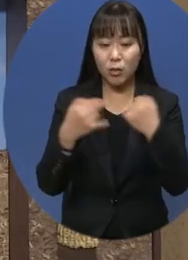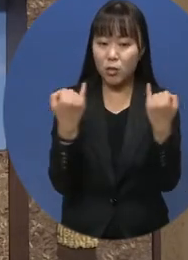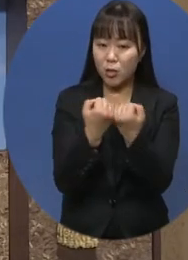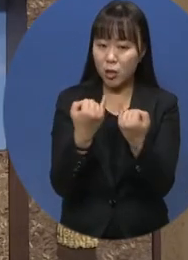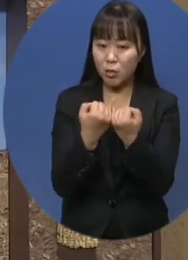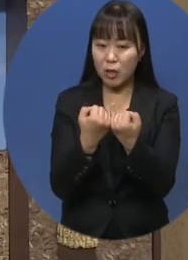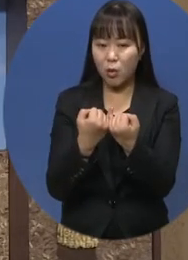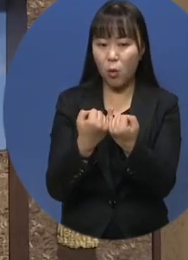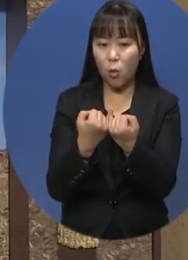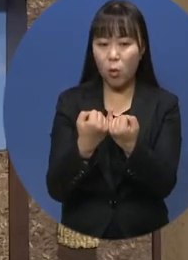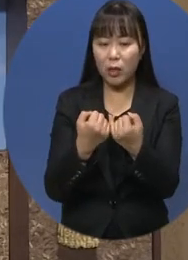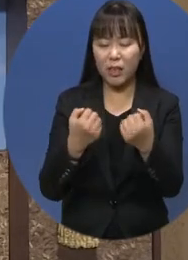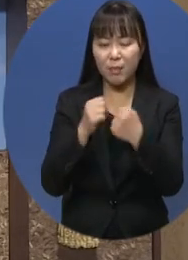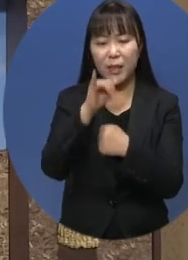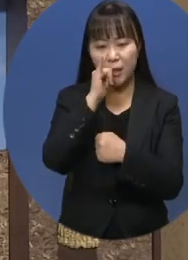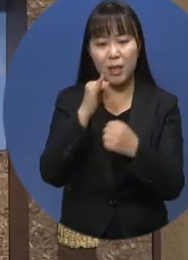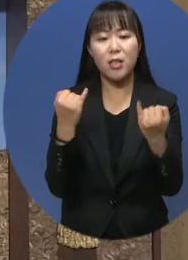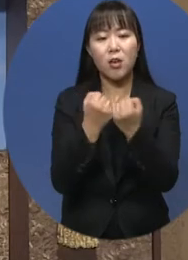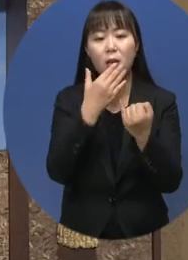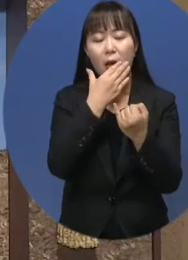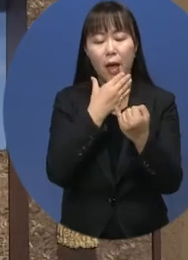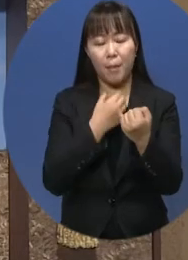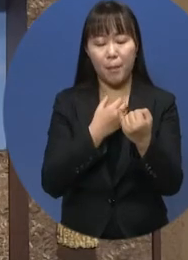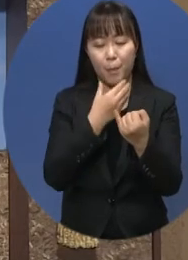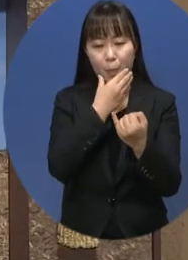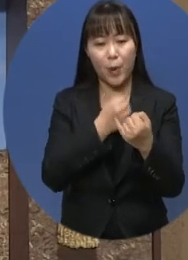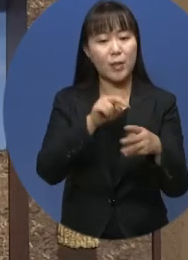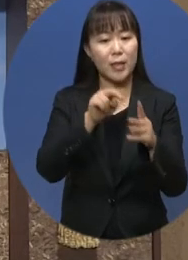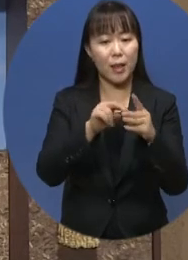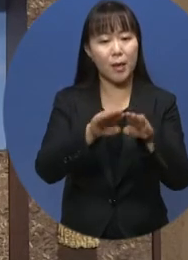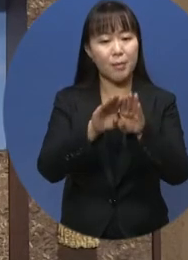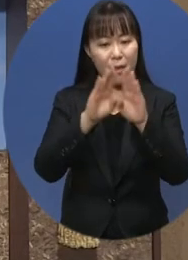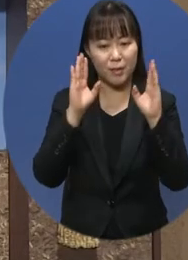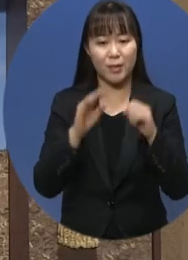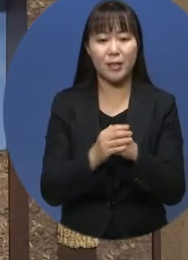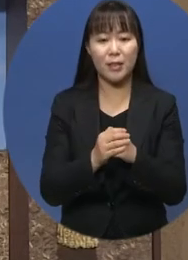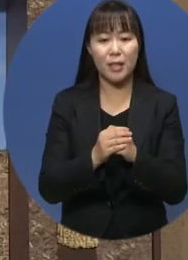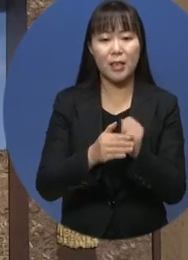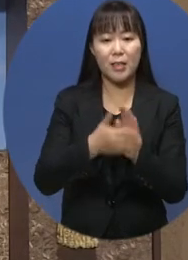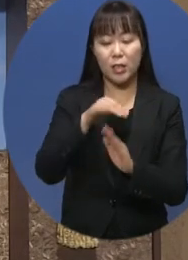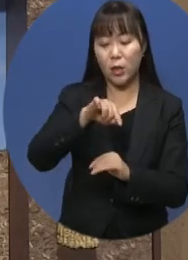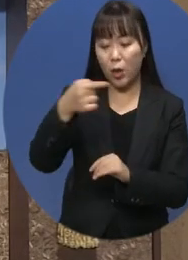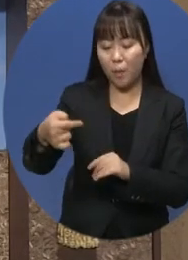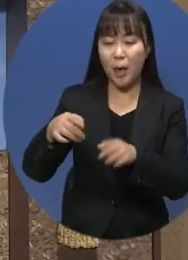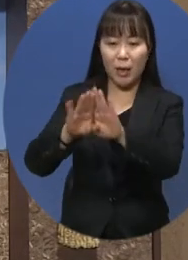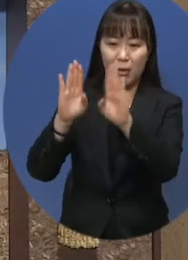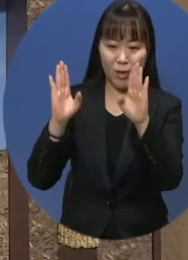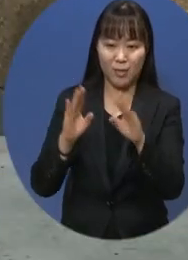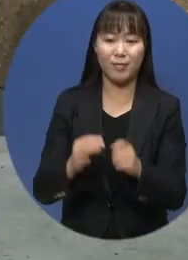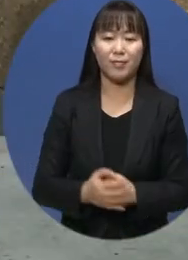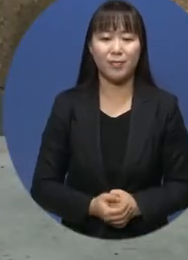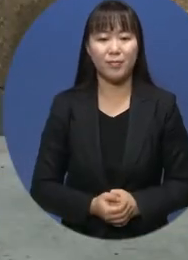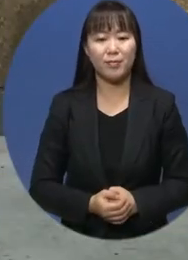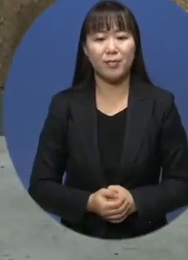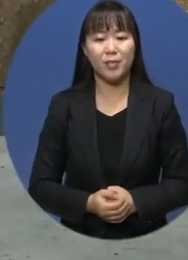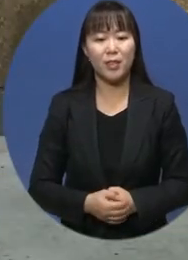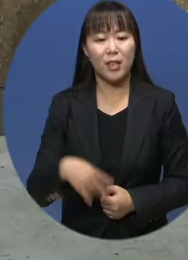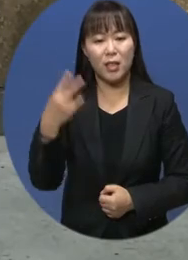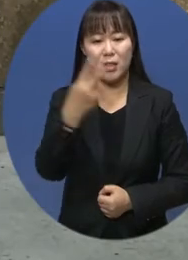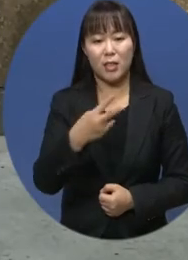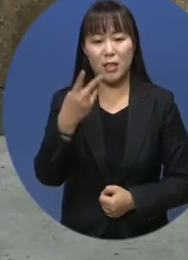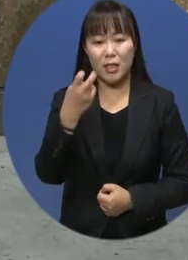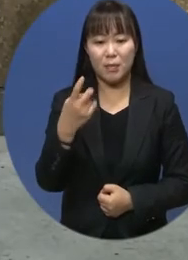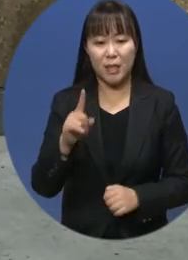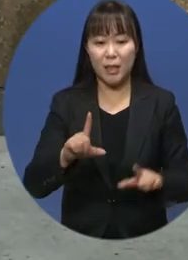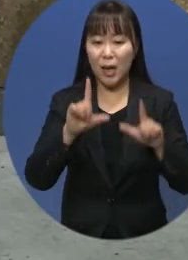큰 힘을 받는 여성의 목 센터가 오픈을 합니다 바로 시청 놓고 예 2011년